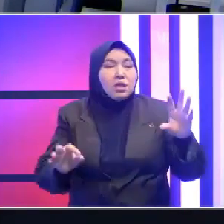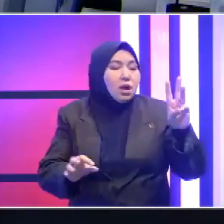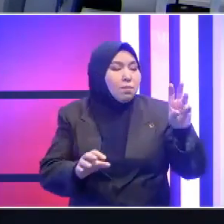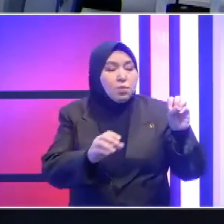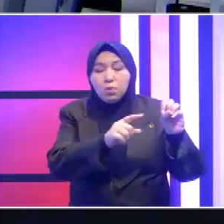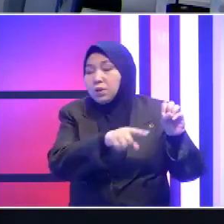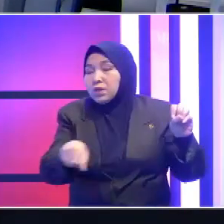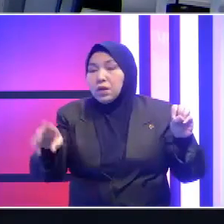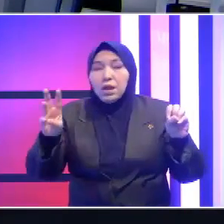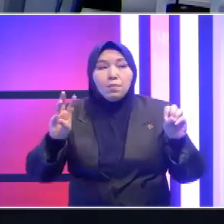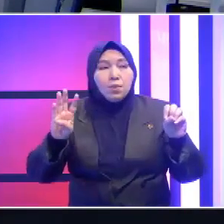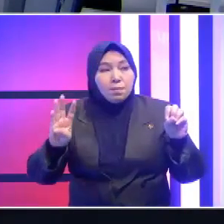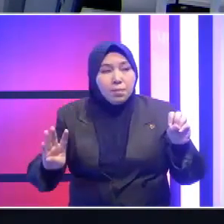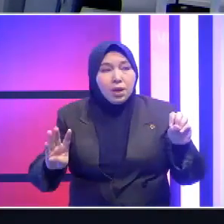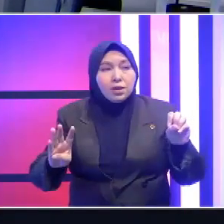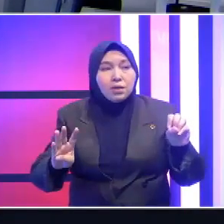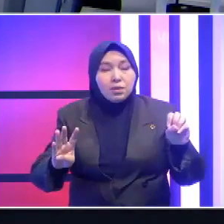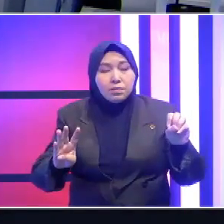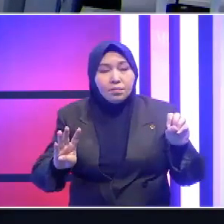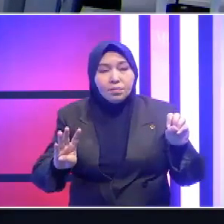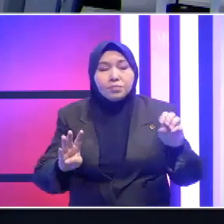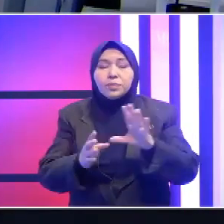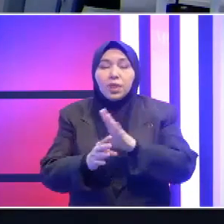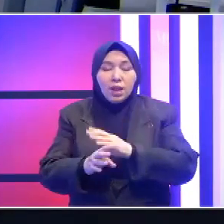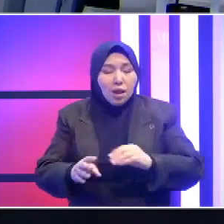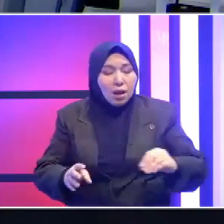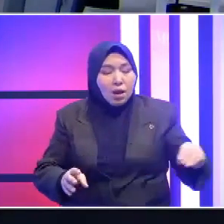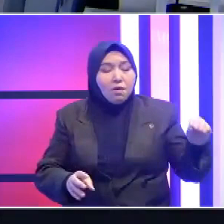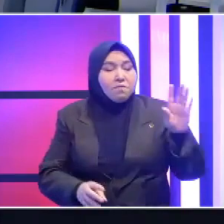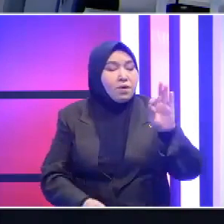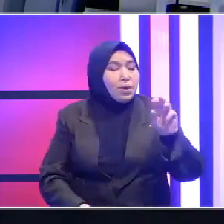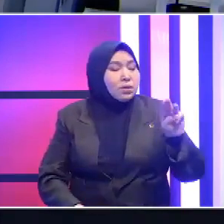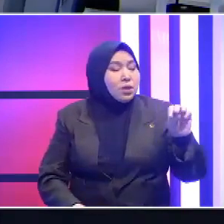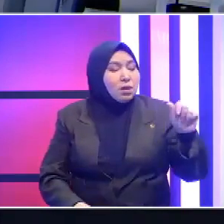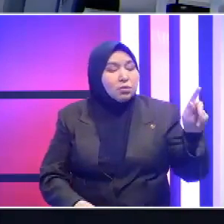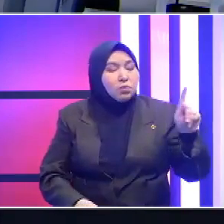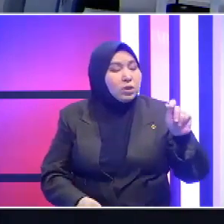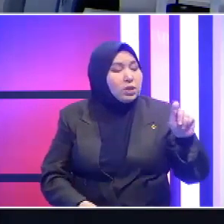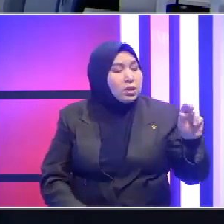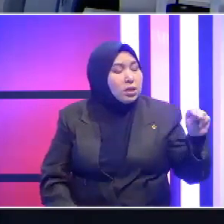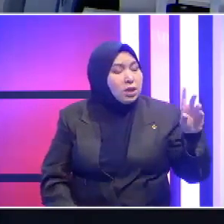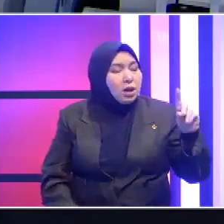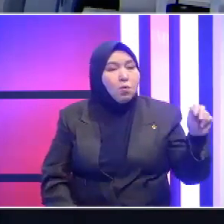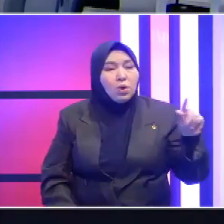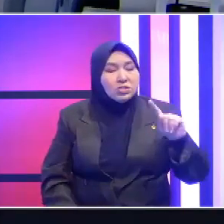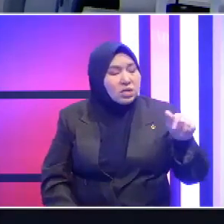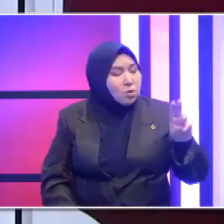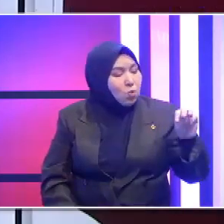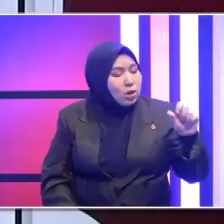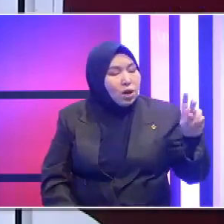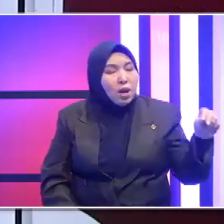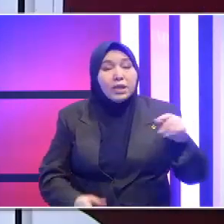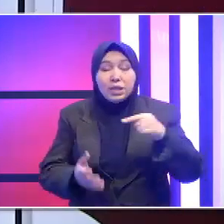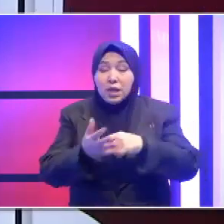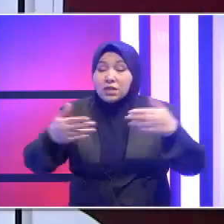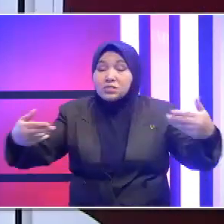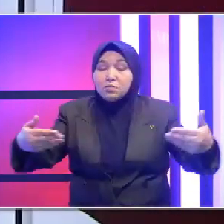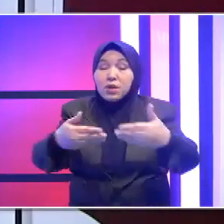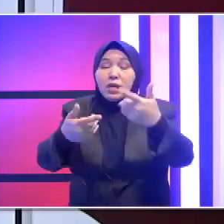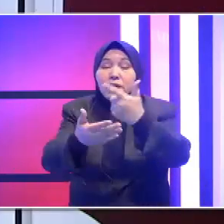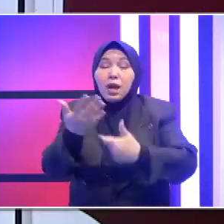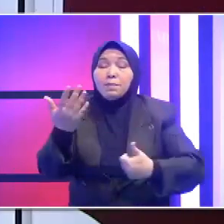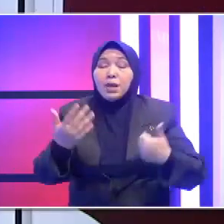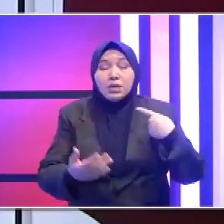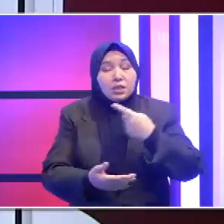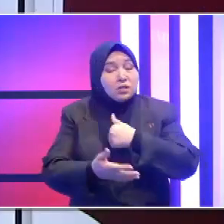64 sebentar tadi gua mau jitu Mei Fang mataa'ul hayati dunia wajib 1H ini adalah kesinambungan daripada